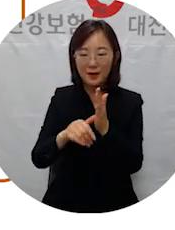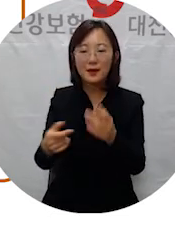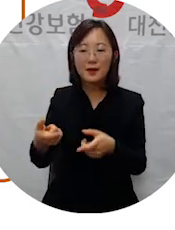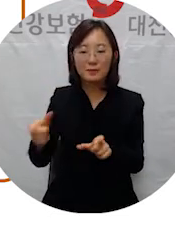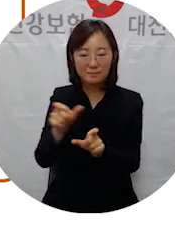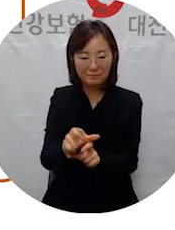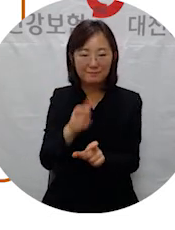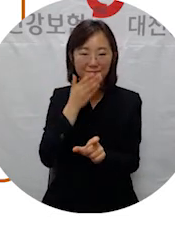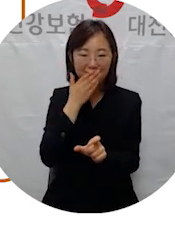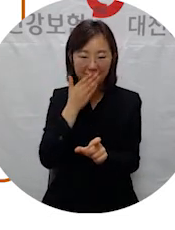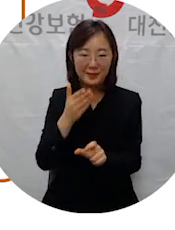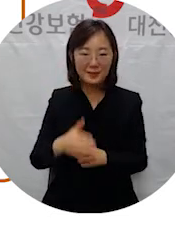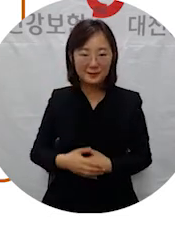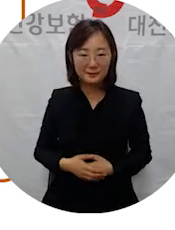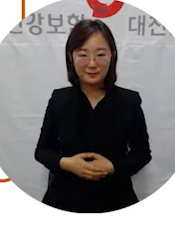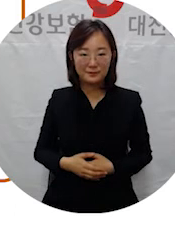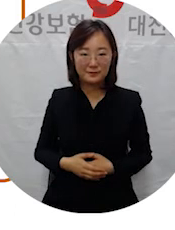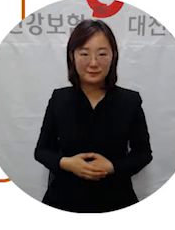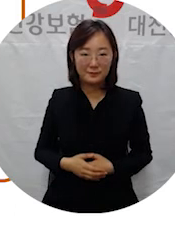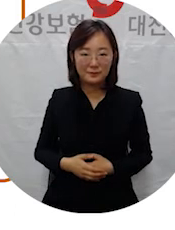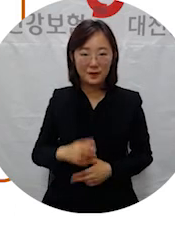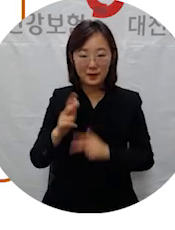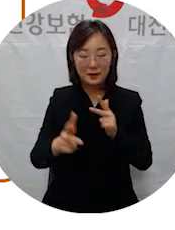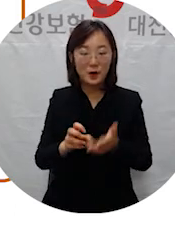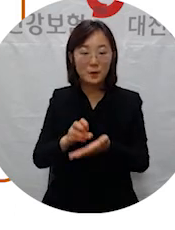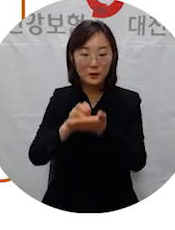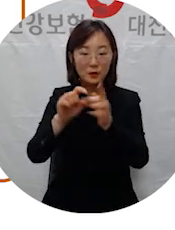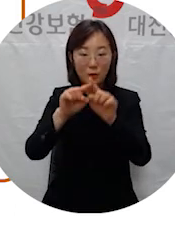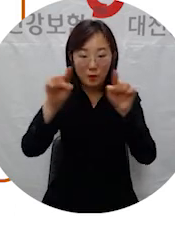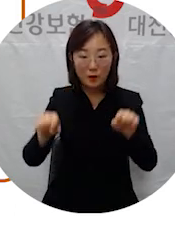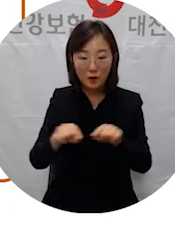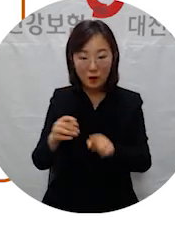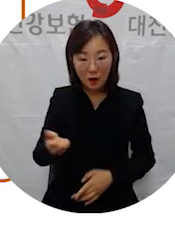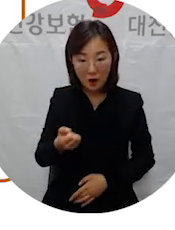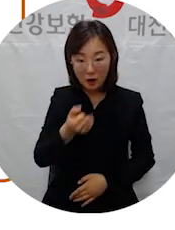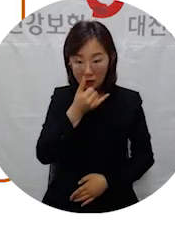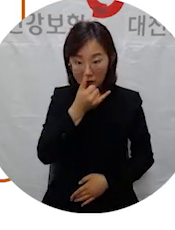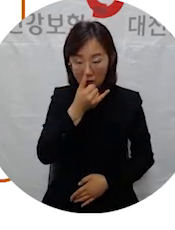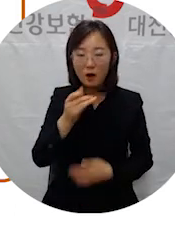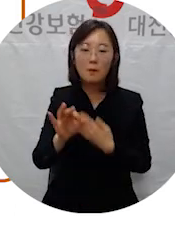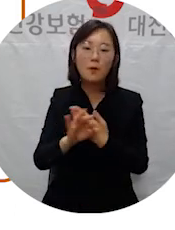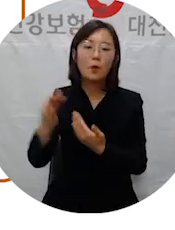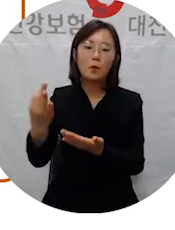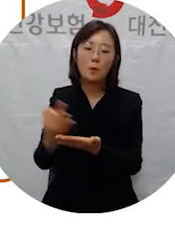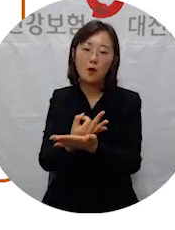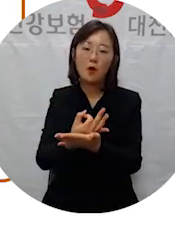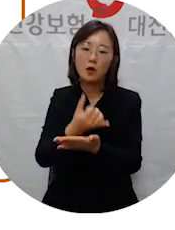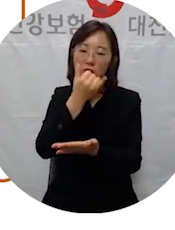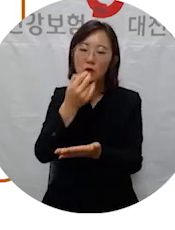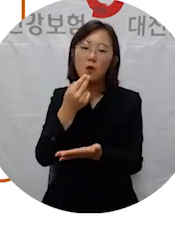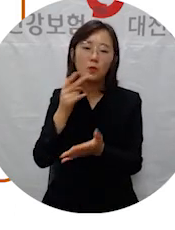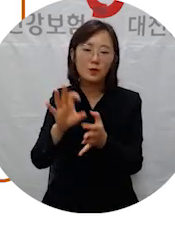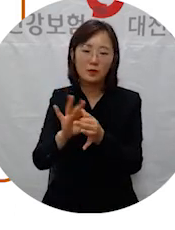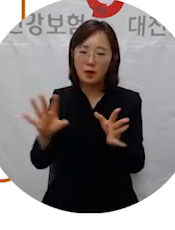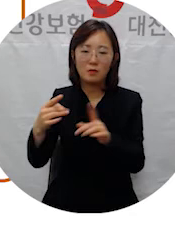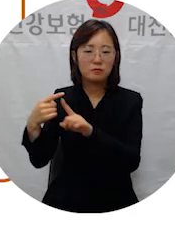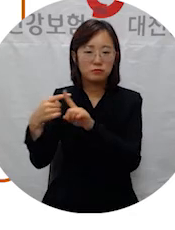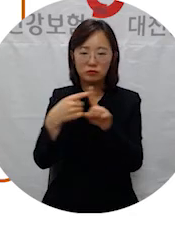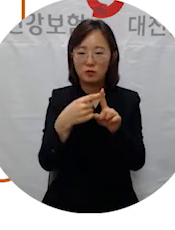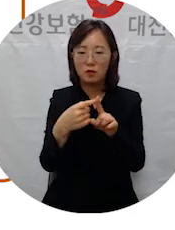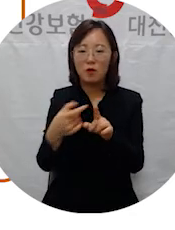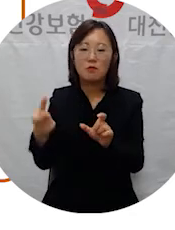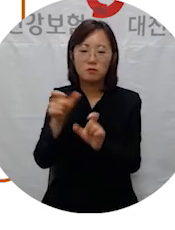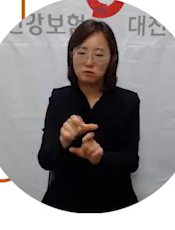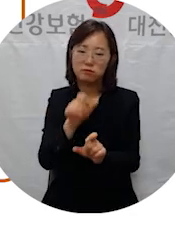3,400만 원 이하여야 등재가 가능한 부분인데요. 사업자 등록이 있는 자는 연소득이 1만 원이라도